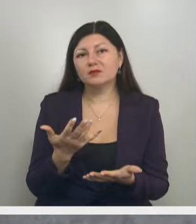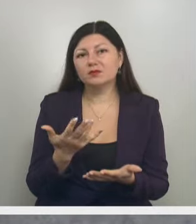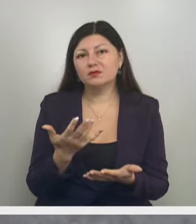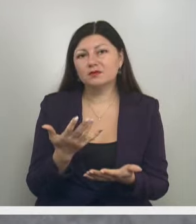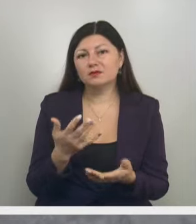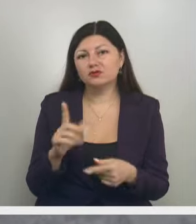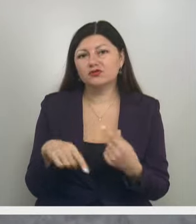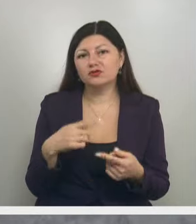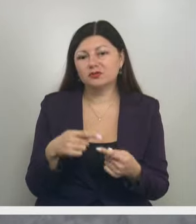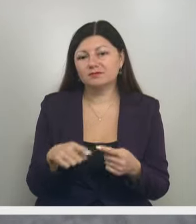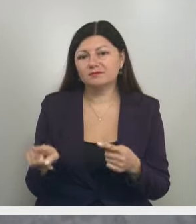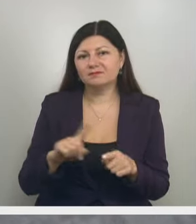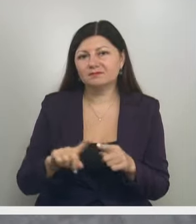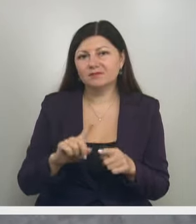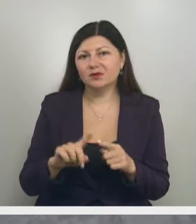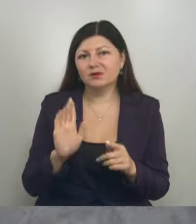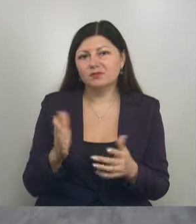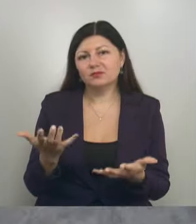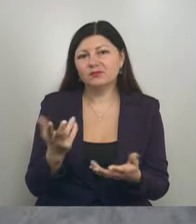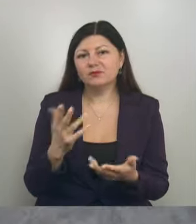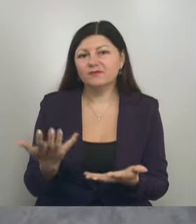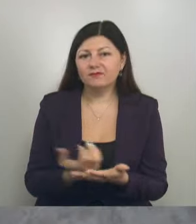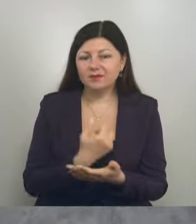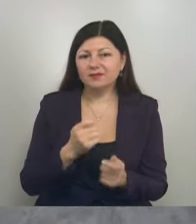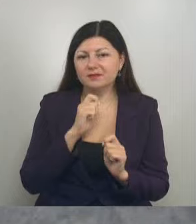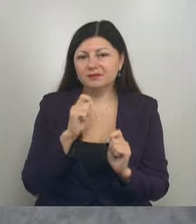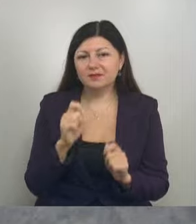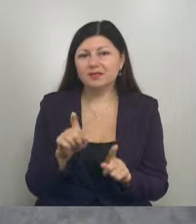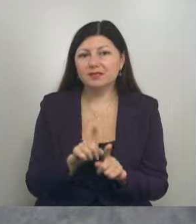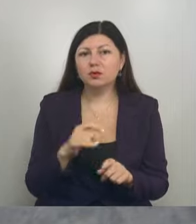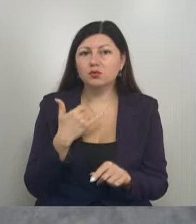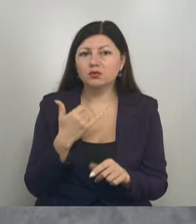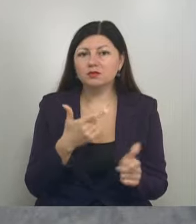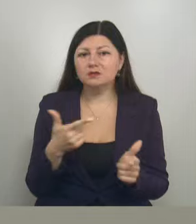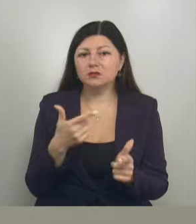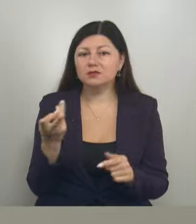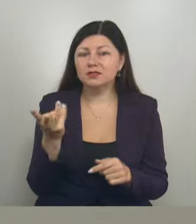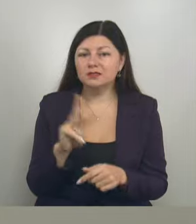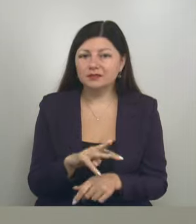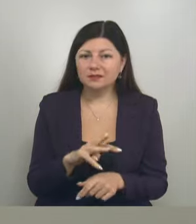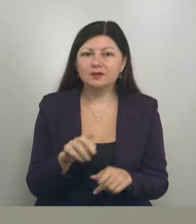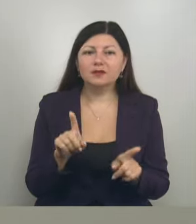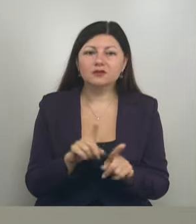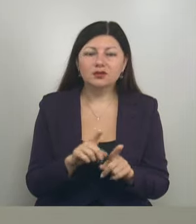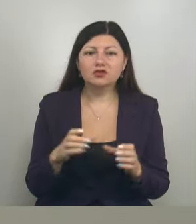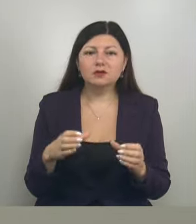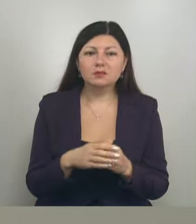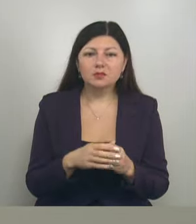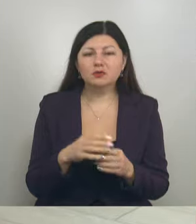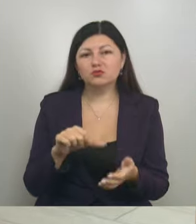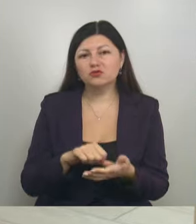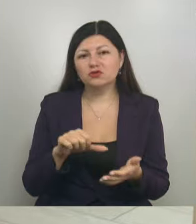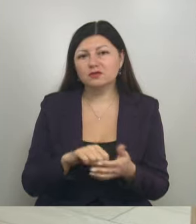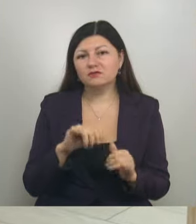уже там через считанные недели обретет своих владельцев. Таких у нас заготовлено 3. Также компания участвует в